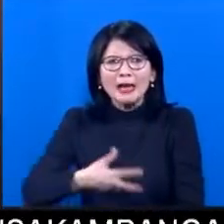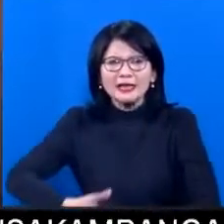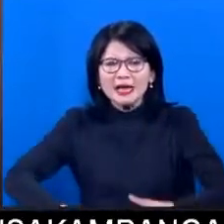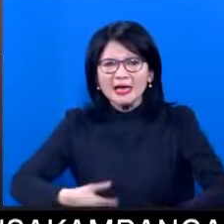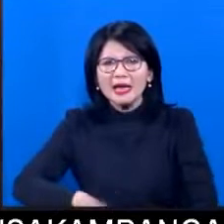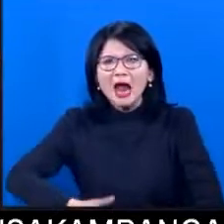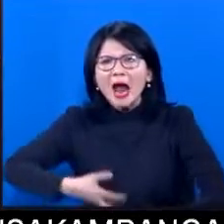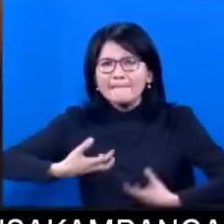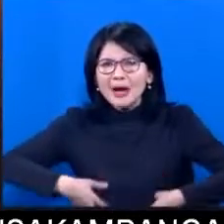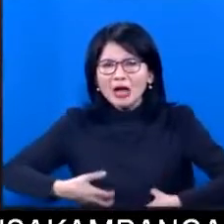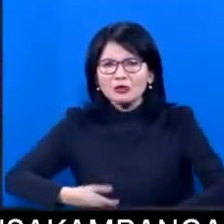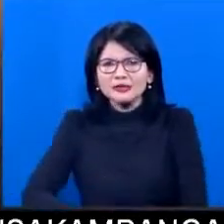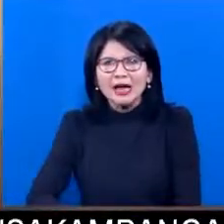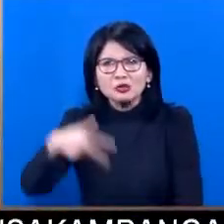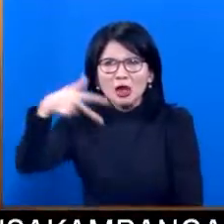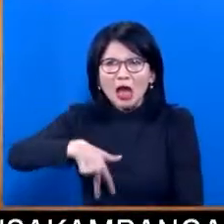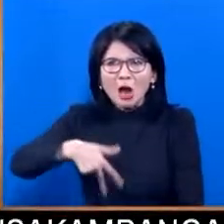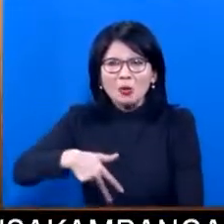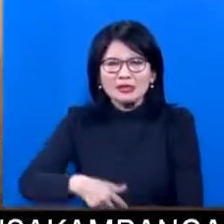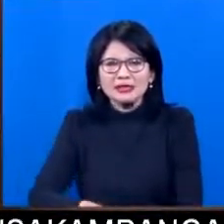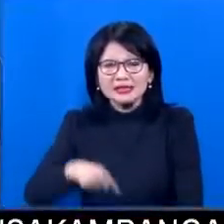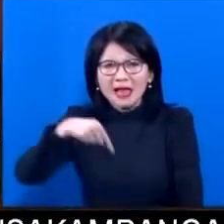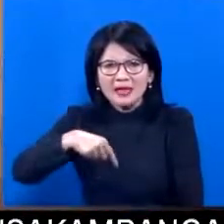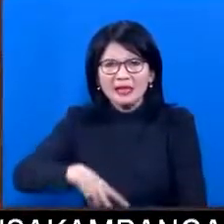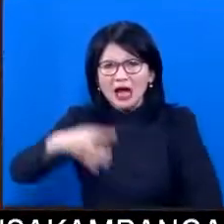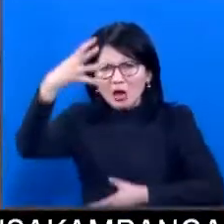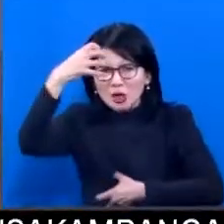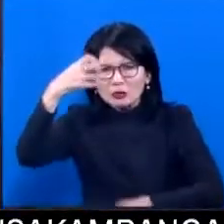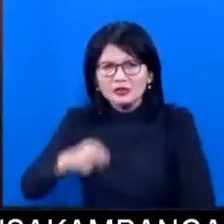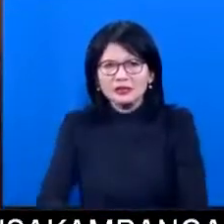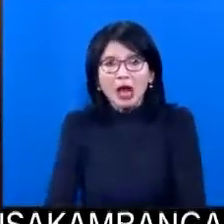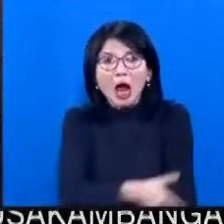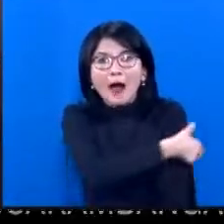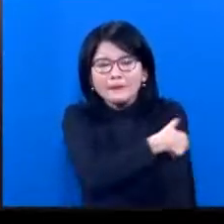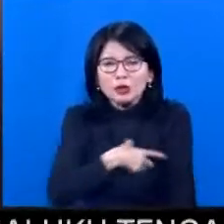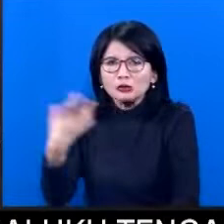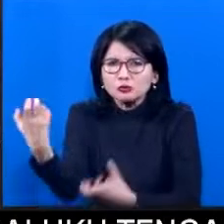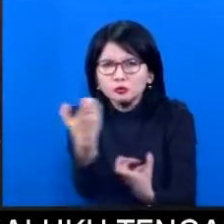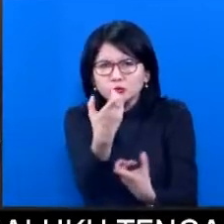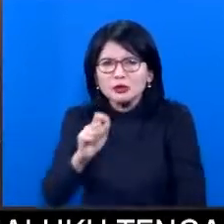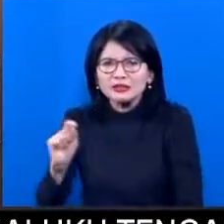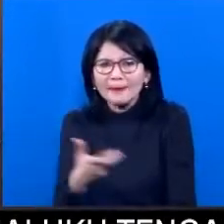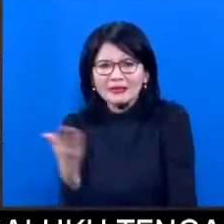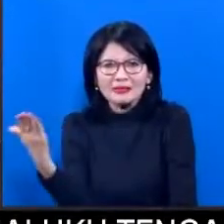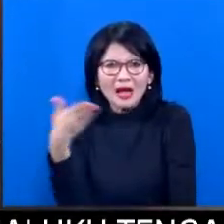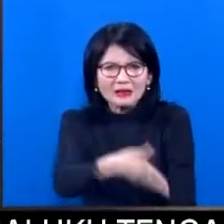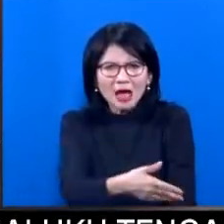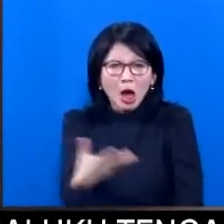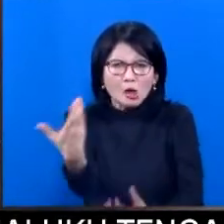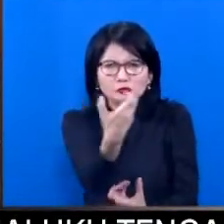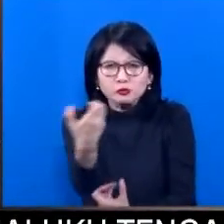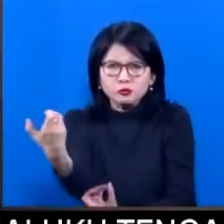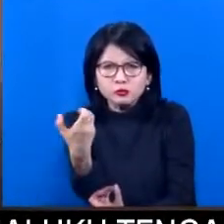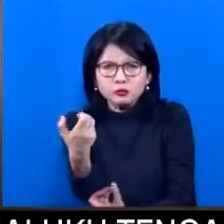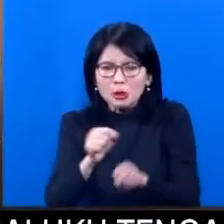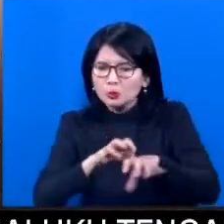dengan cepat melahap sejumlah kios milik pedagang. Beruntung petugas pemadam kebakaran cepat datang hingga kebakaran tidak